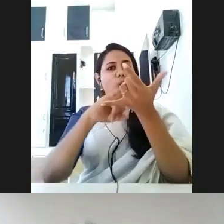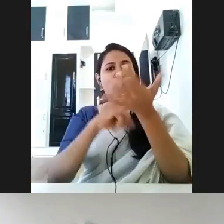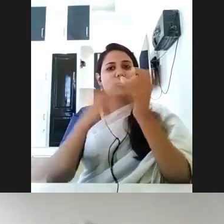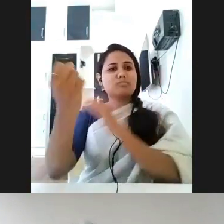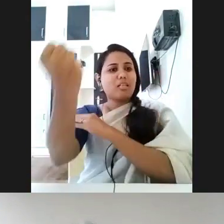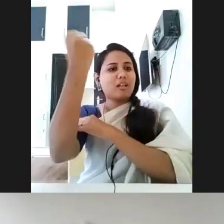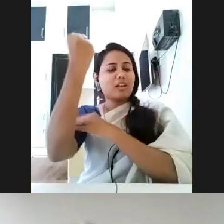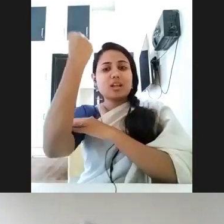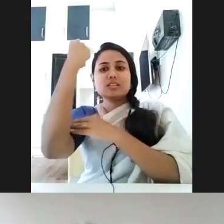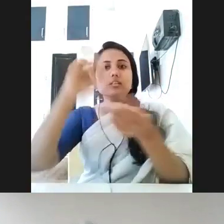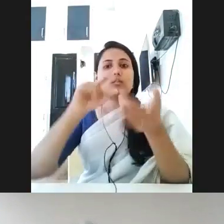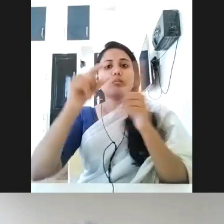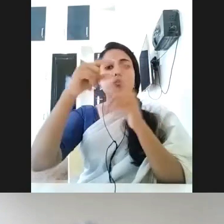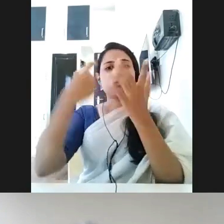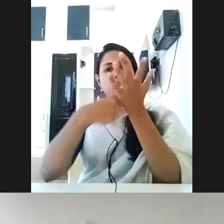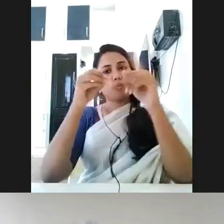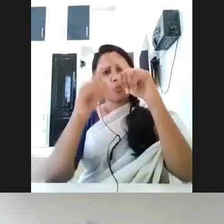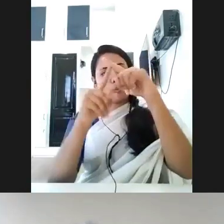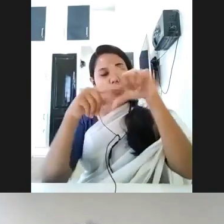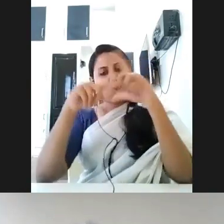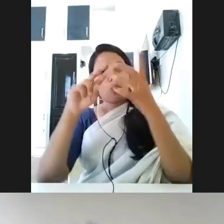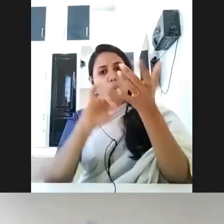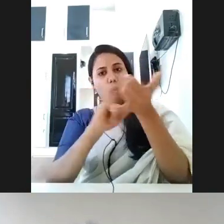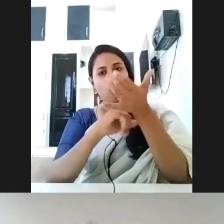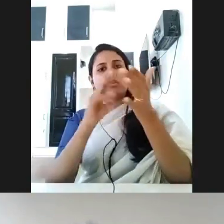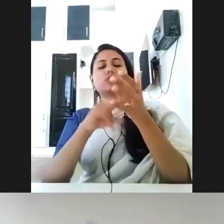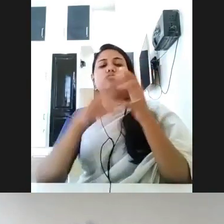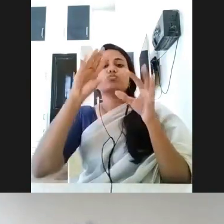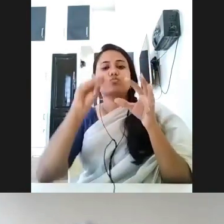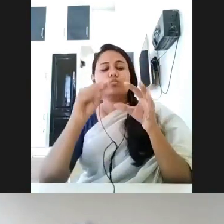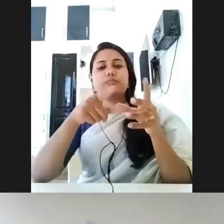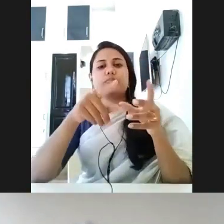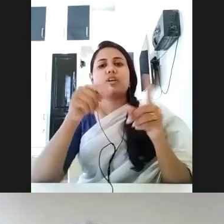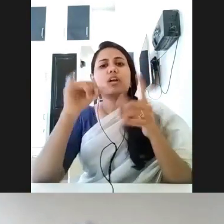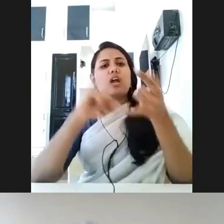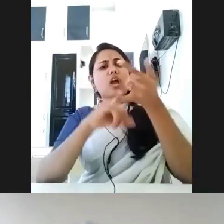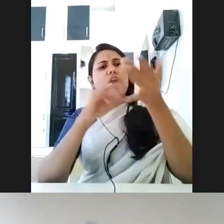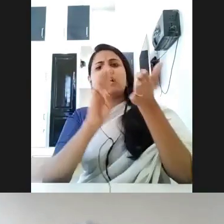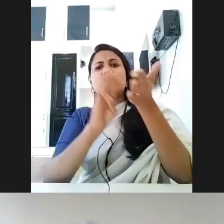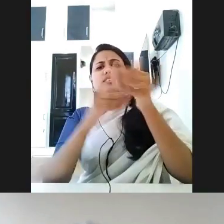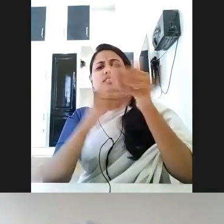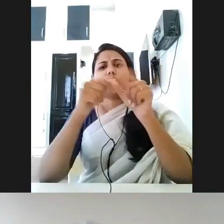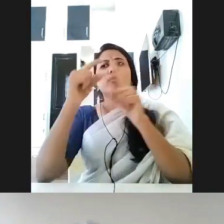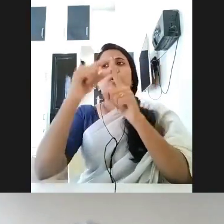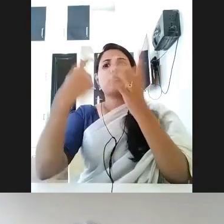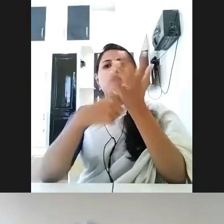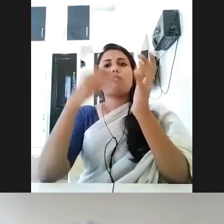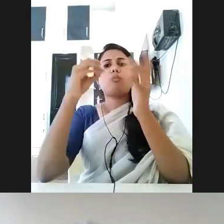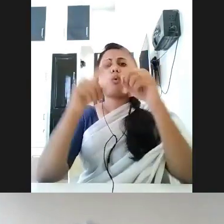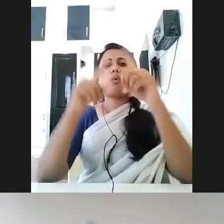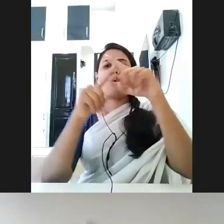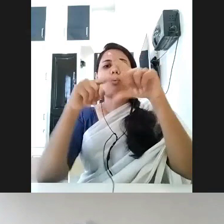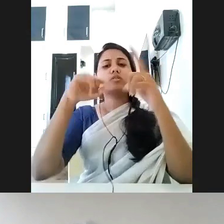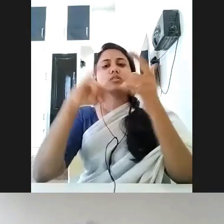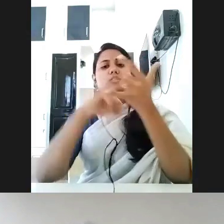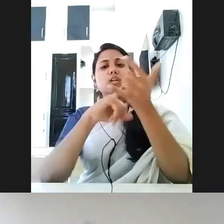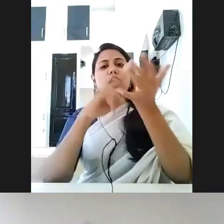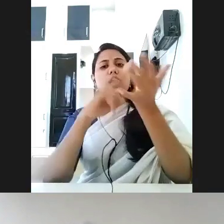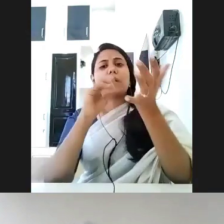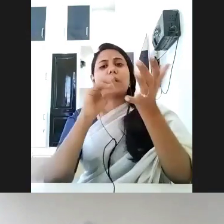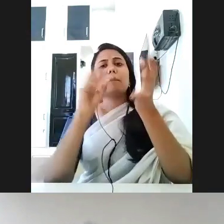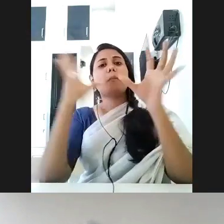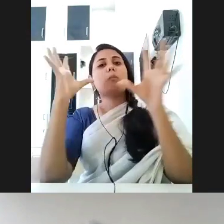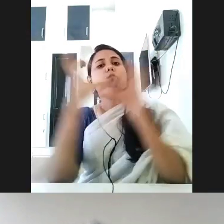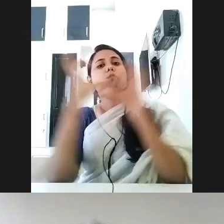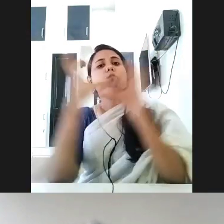ആണ് ഈ SMN പ്രോട്ടീൻ പറഞ്ഞൊരു സംഭവങ്ങൾ. ഈ SMN പ്രോട്ടീൻ തീരെ അവിടെ ഇല്ല. അപ്പൊ അത് ഉള്ളത് കൊണ്ട് എന്താ പ്രശ്നം വരുന്നത്? ദ